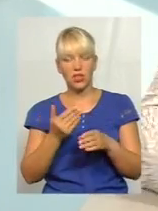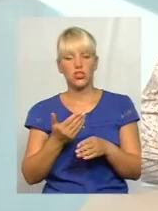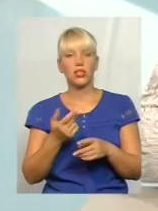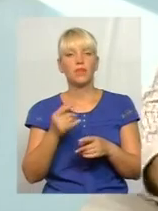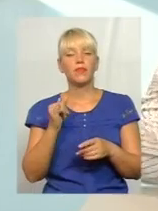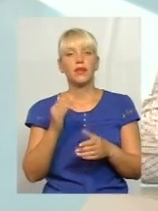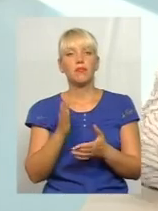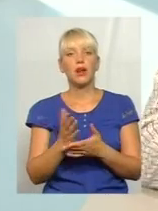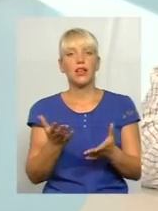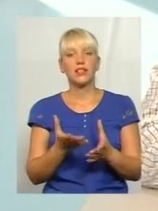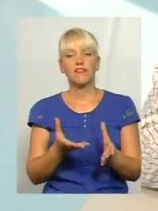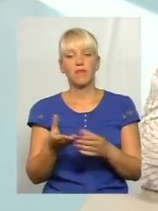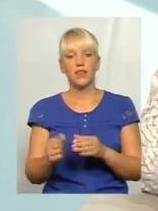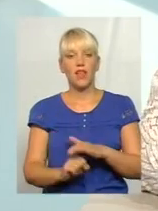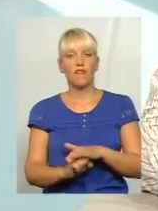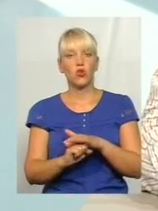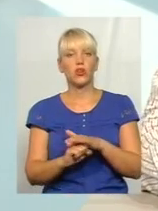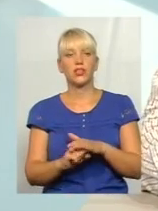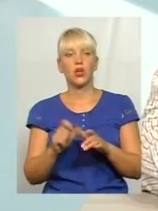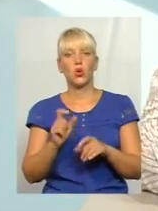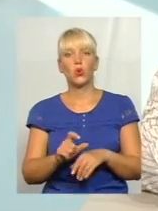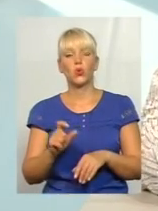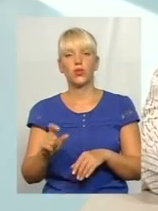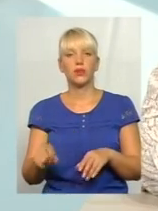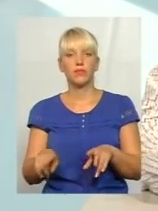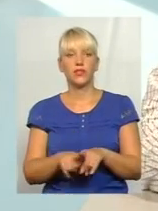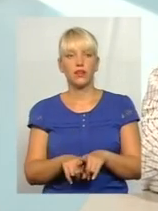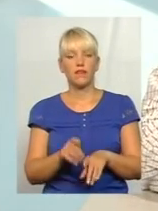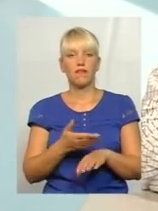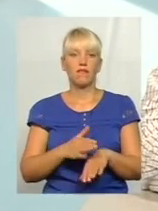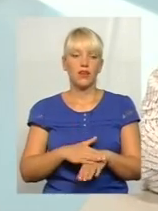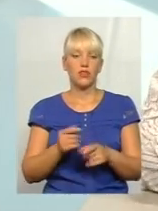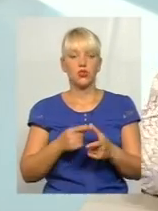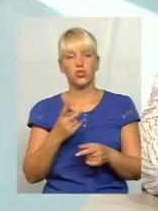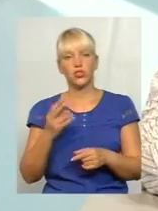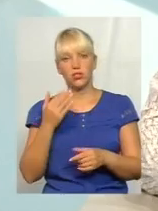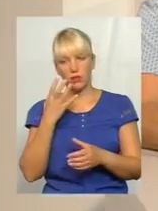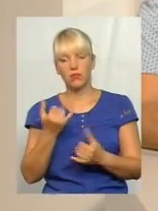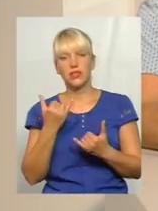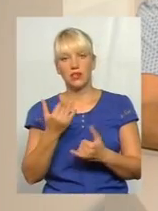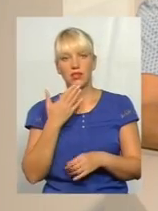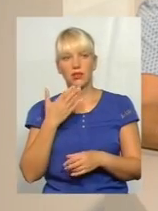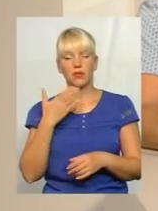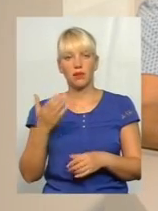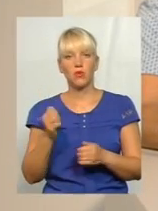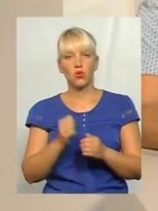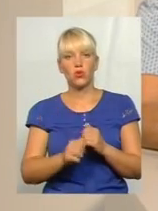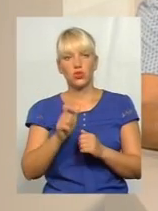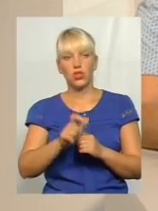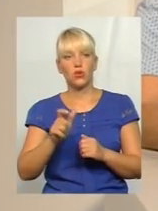має якийсь вплив авторитетність тобто людям так краще знаш чи ні Ми зараз запитаємо звичайно кожна людина вона